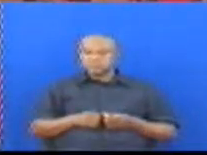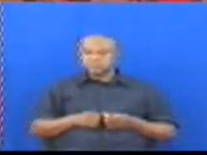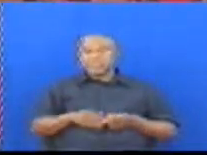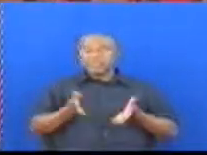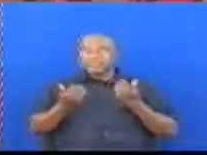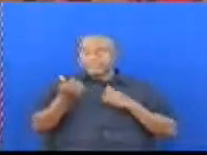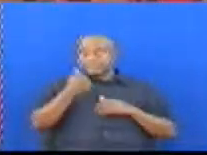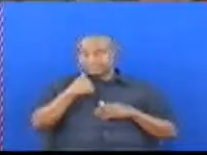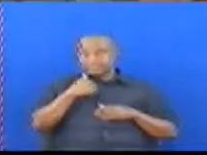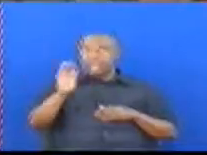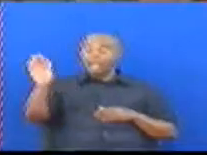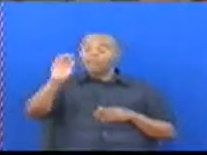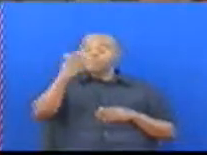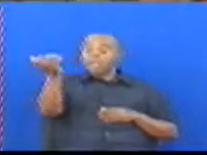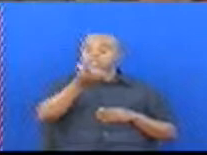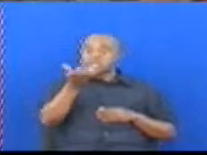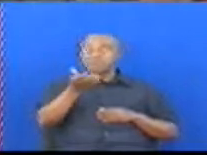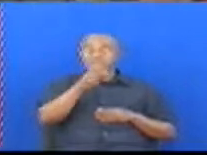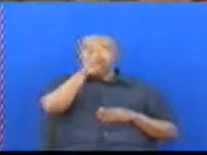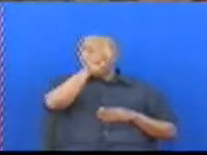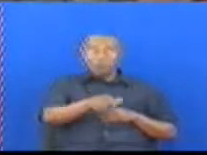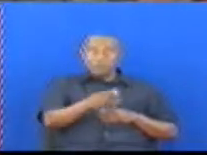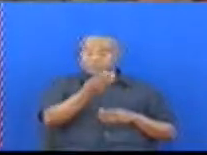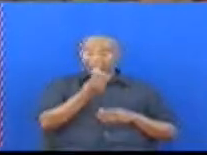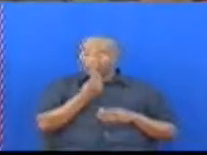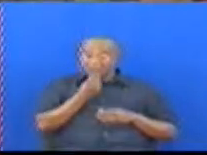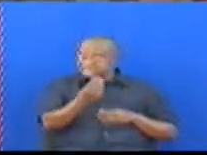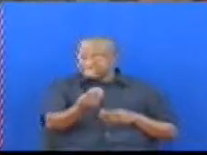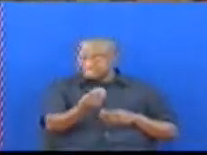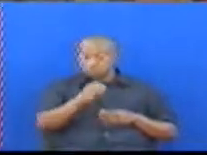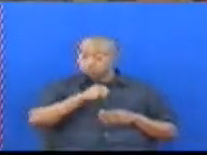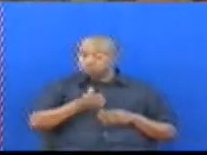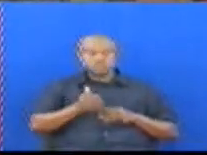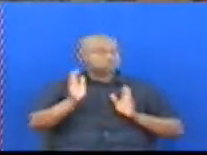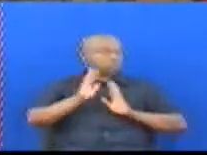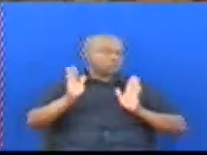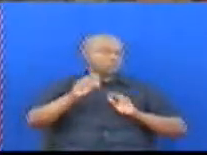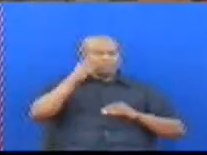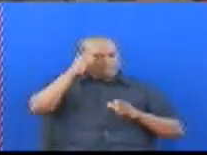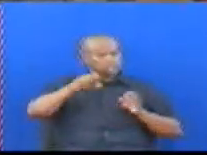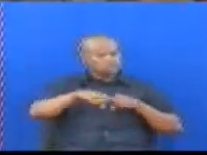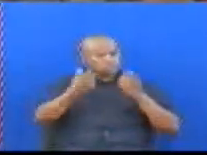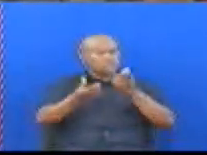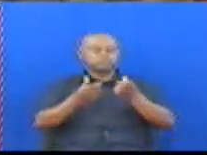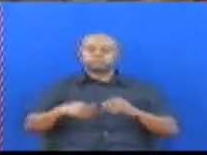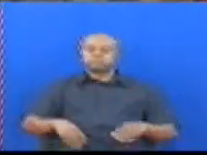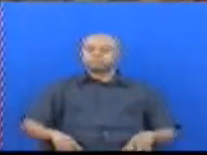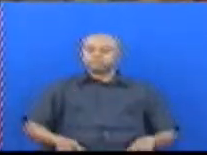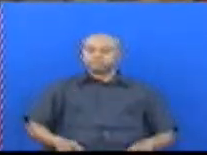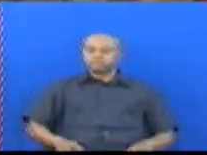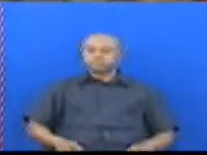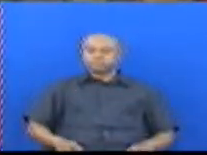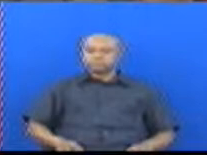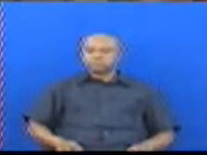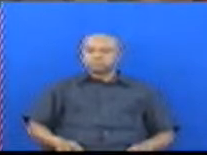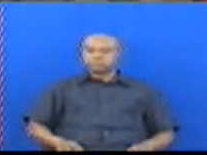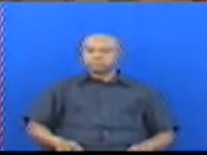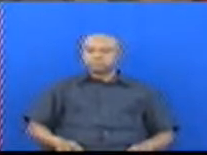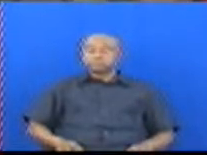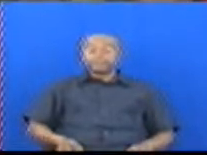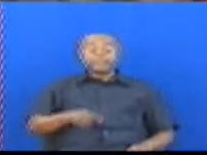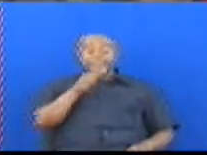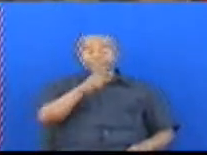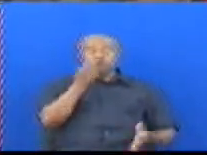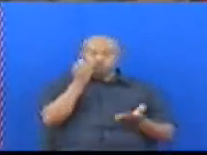jamii kwamba hawa watu hawatashtakiwa, nadhani tunataka kupotosha zaidi. Tunataka kupotosha zaidi. Hii ni namna tu ya hawa